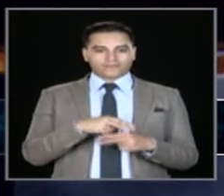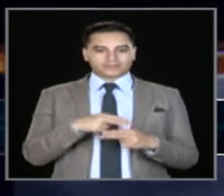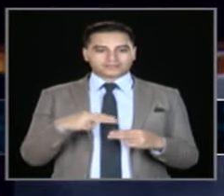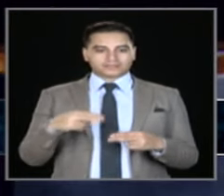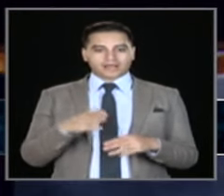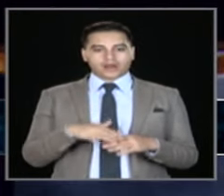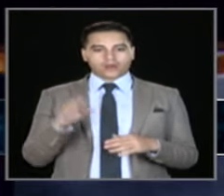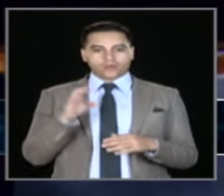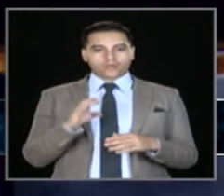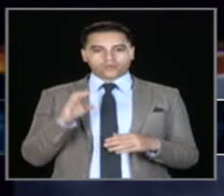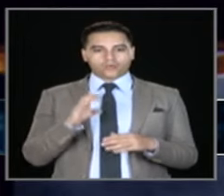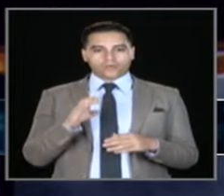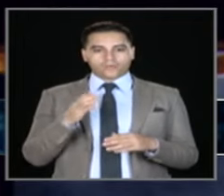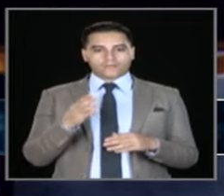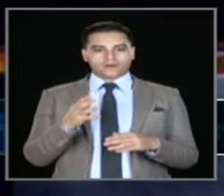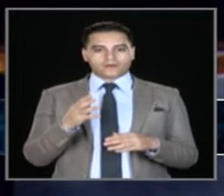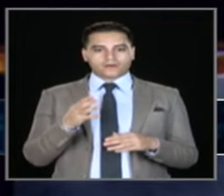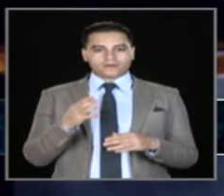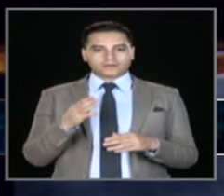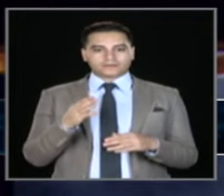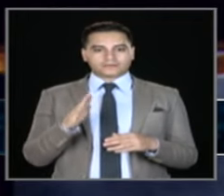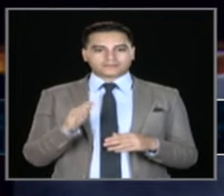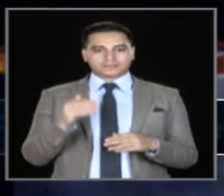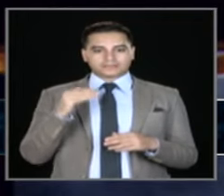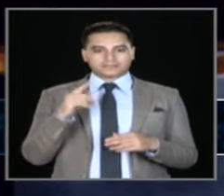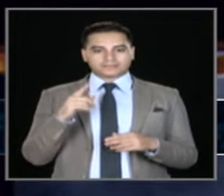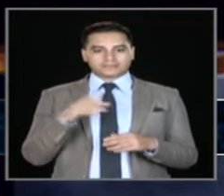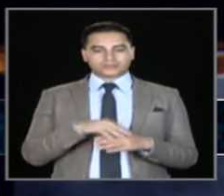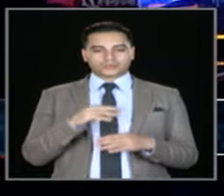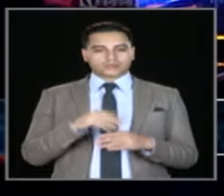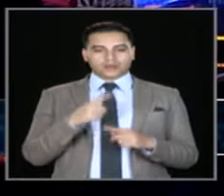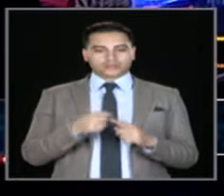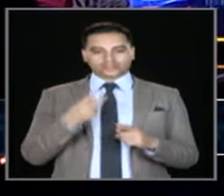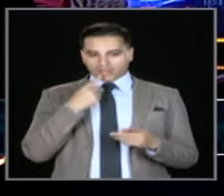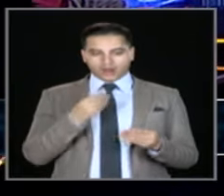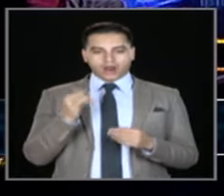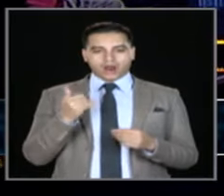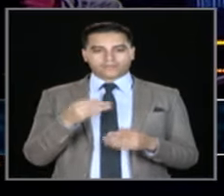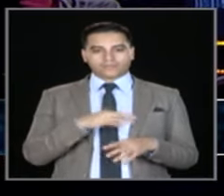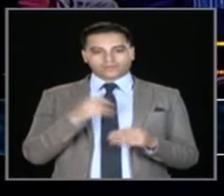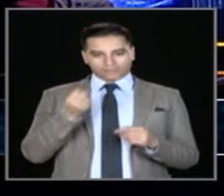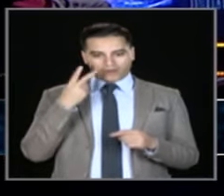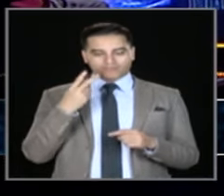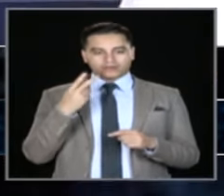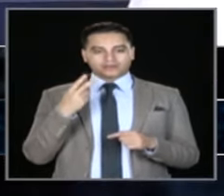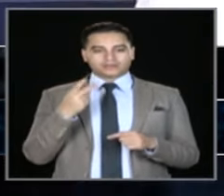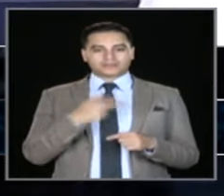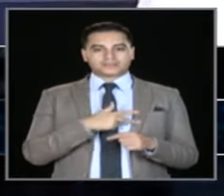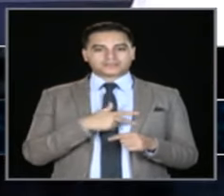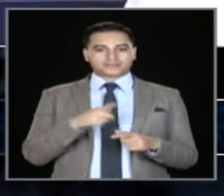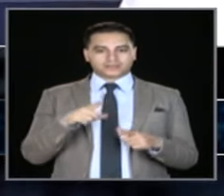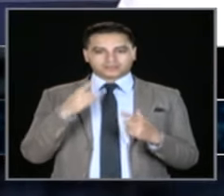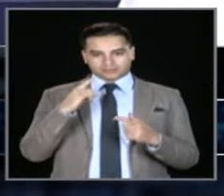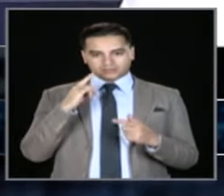بقاره اوروبا سويد غلط شاعر عربي راحل مؤلف ديوان قصائد متوحشه